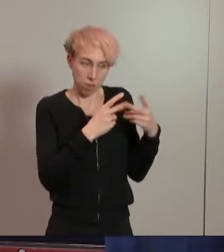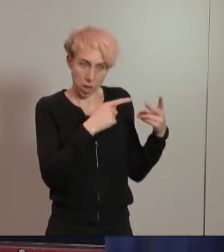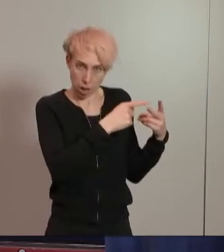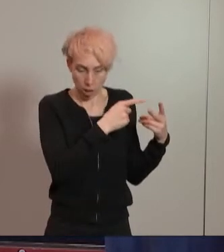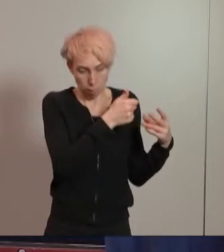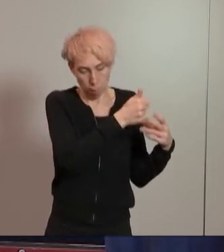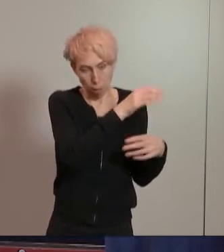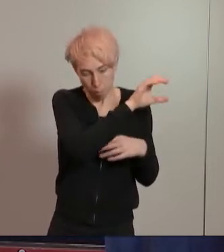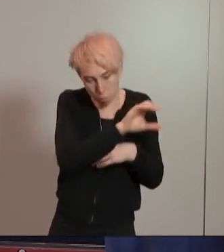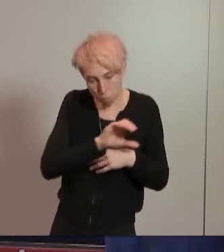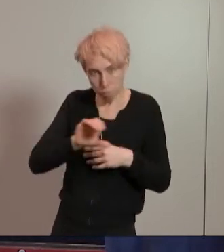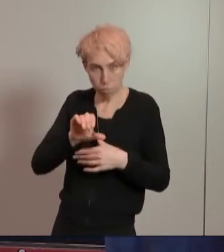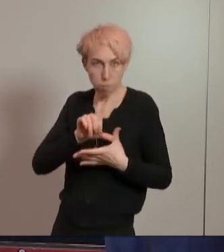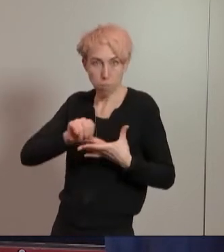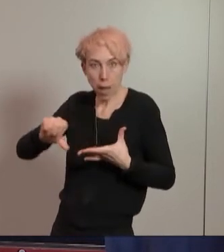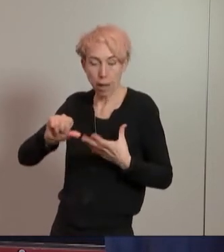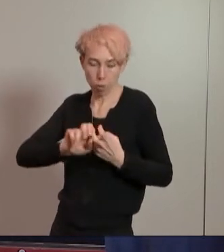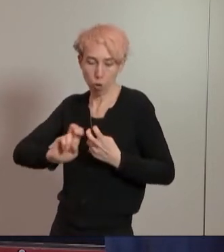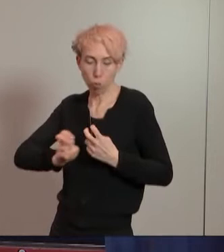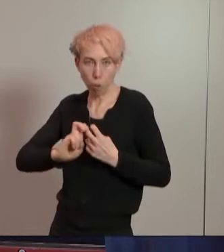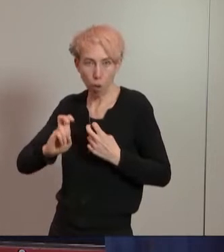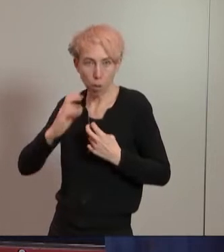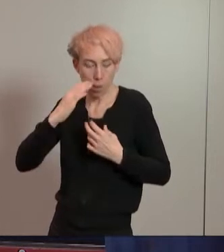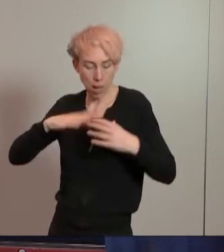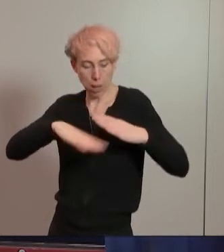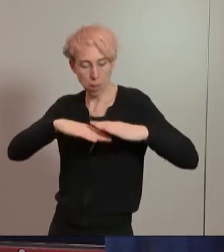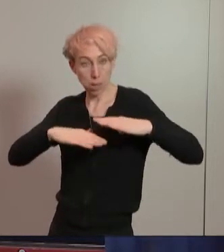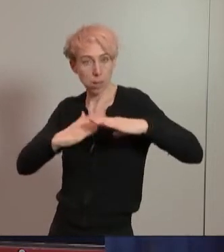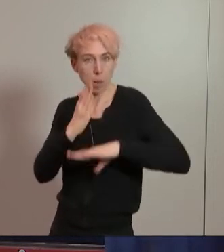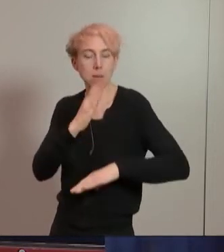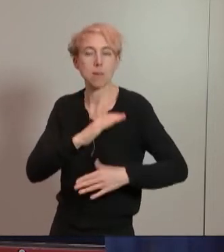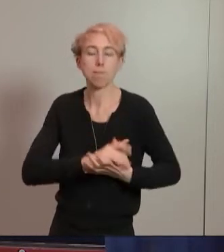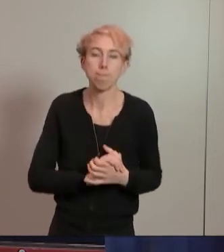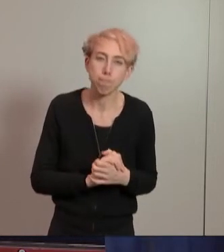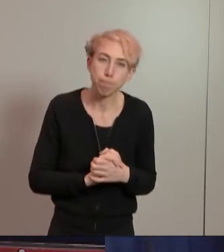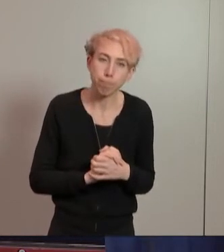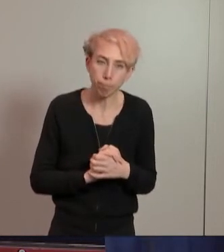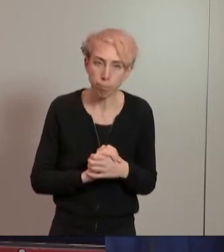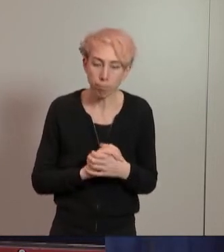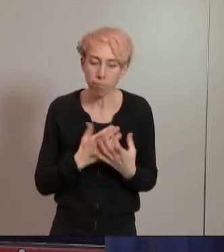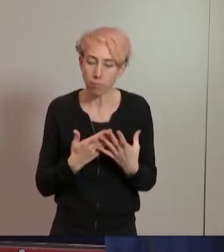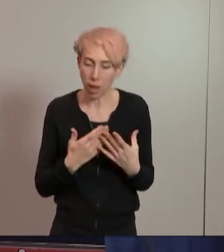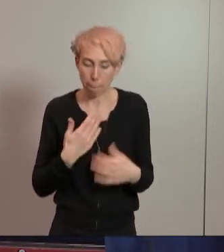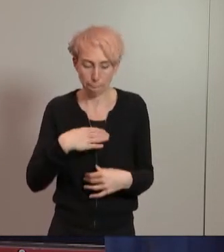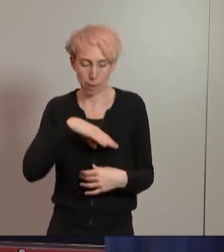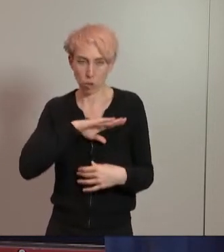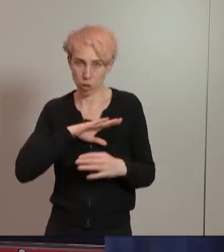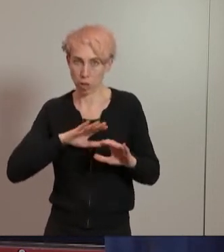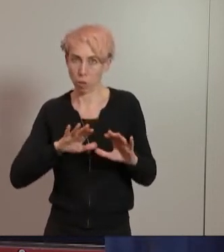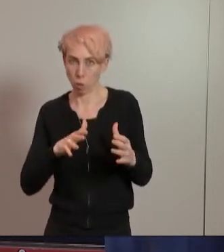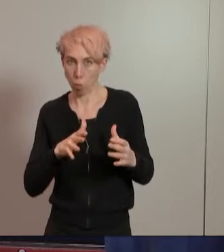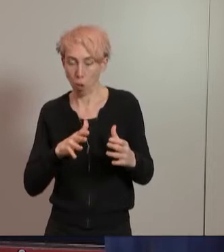financièrement en charge le montant des transports dépassant le plafond du FIPHFP. Cette prise en charge se fera